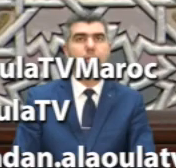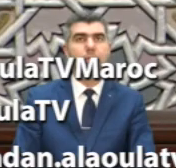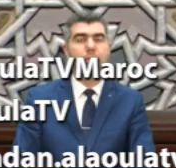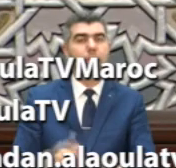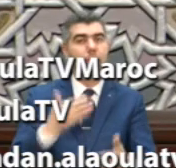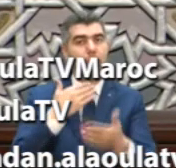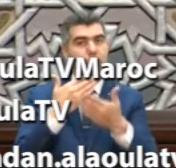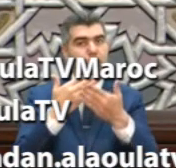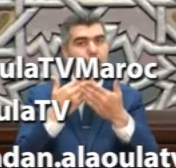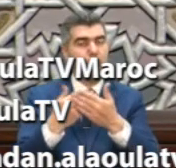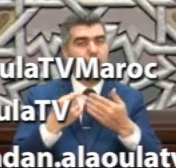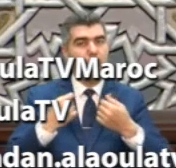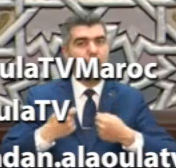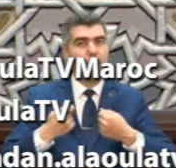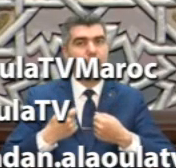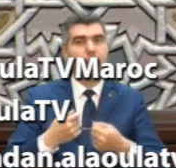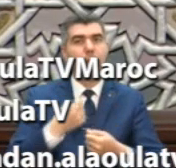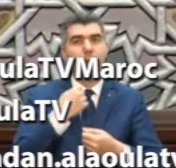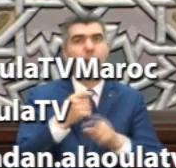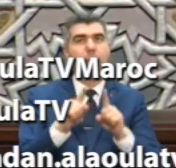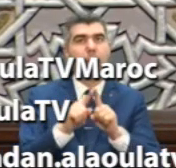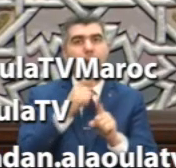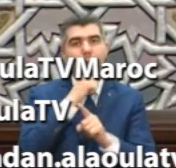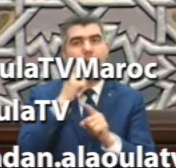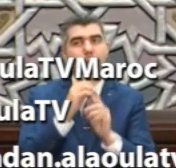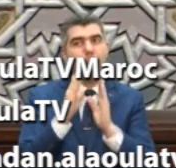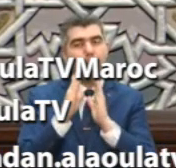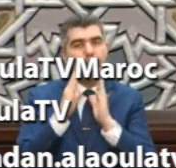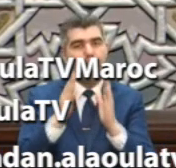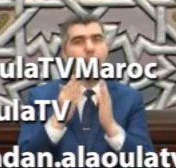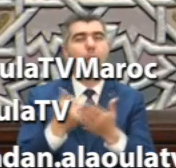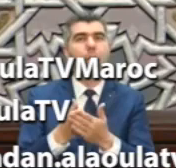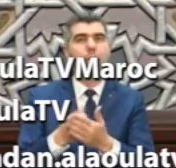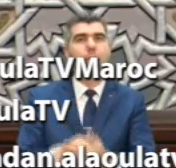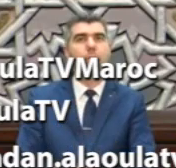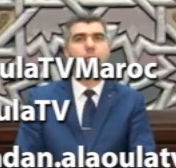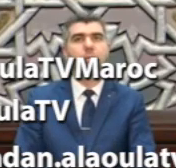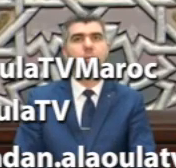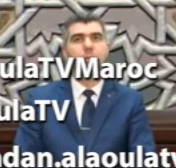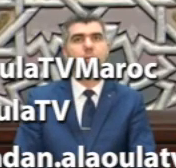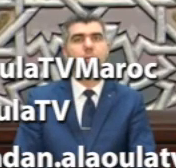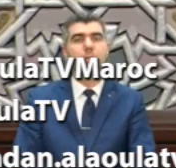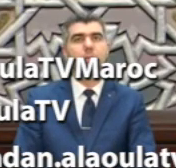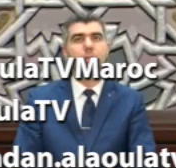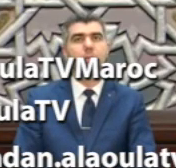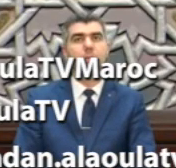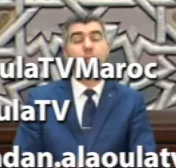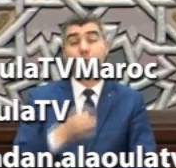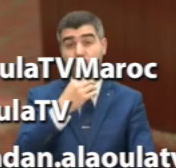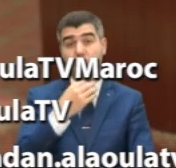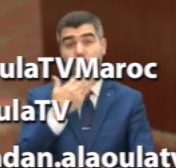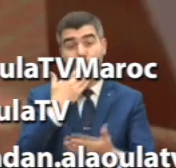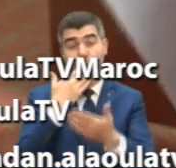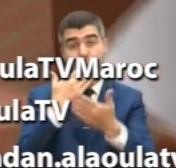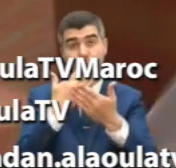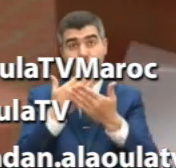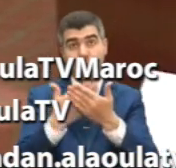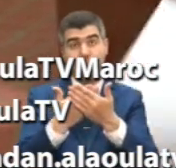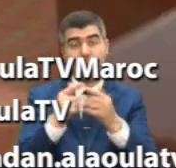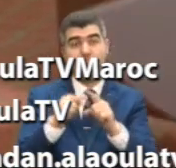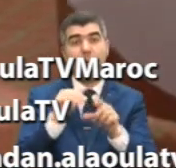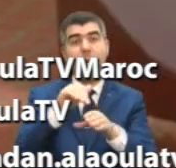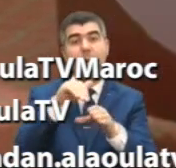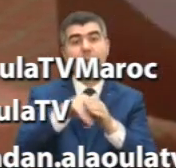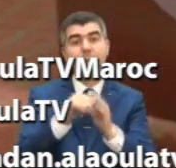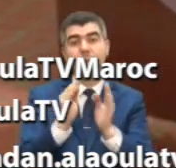شكرا سيدة الرئيسة، عواشر مباركة وليلة قدر مباركة. إذا نبغي نشكر الفريق ديال العدالة والتنمية